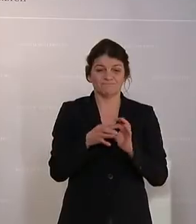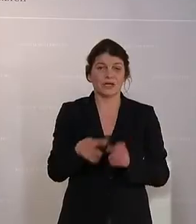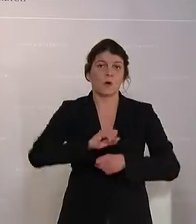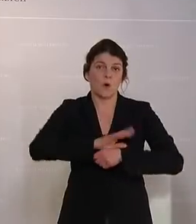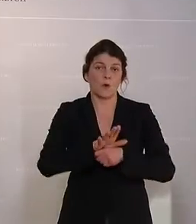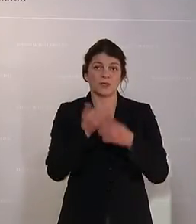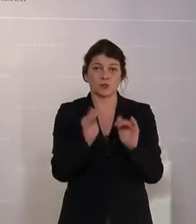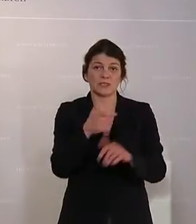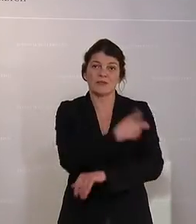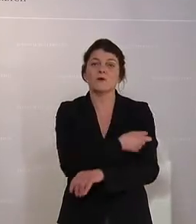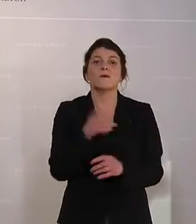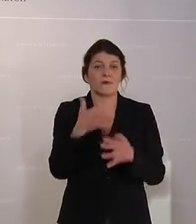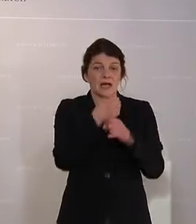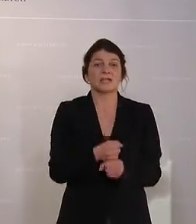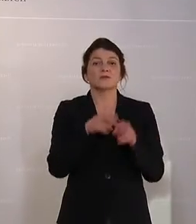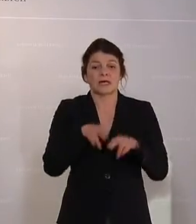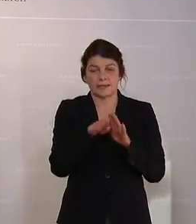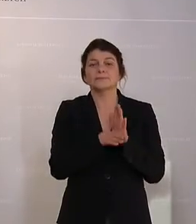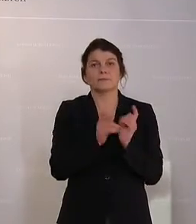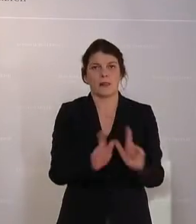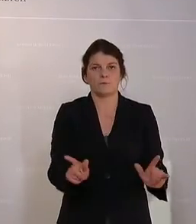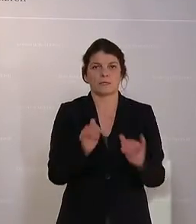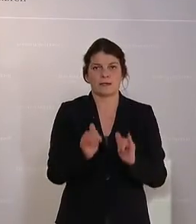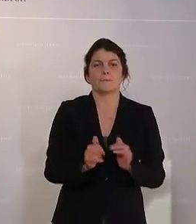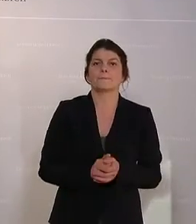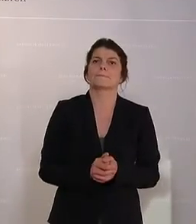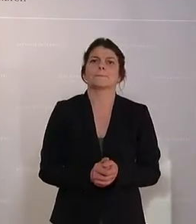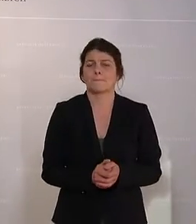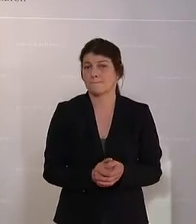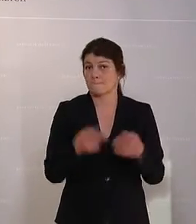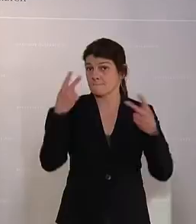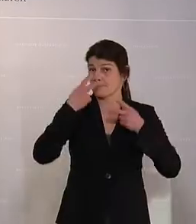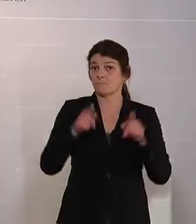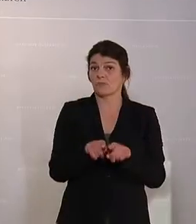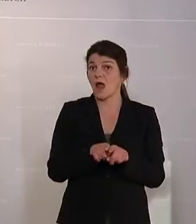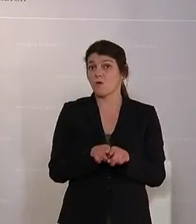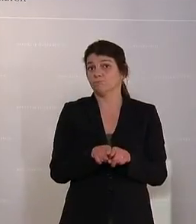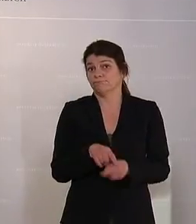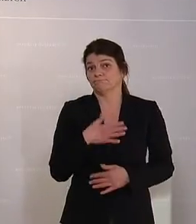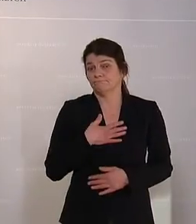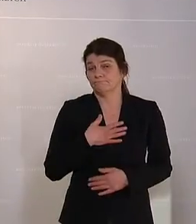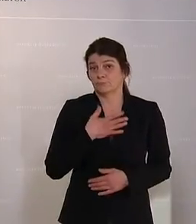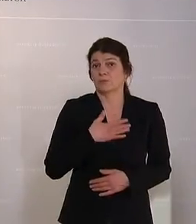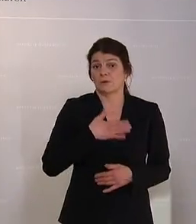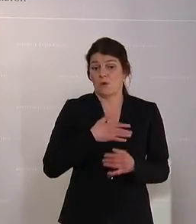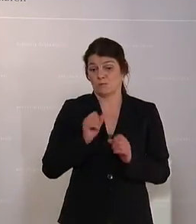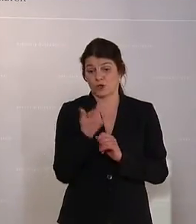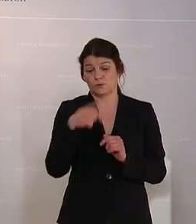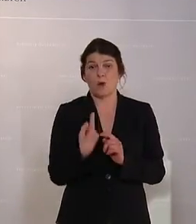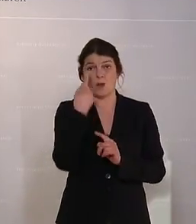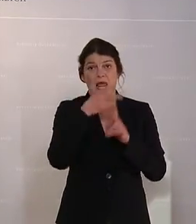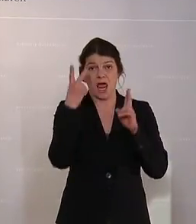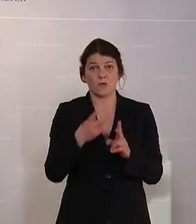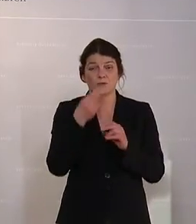Corona-Schutzimpfung verfassungsrechtlich legitim ist. Klar ist auch, und das möchte ich natürlich besonders hier im Hohen Haus